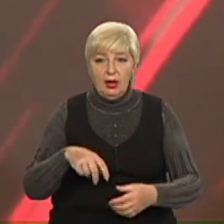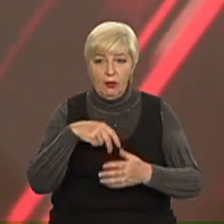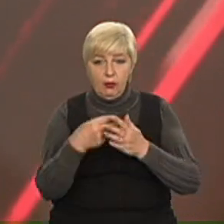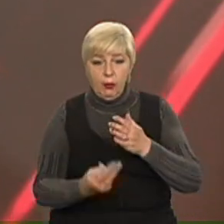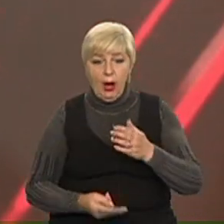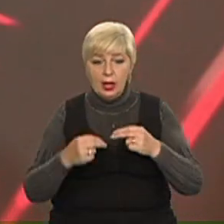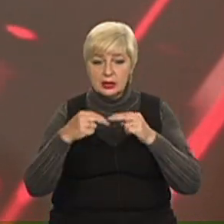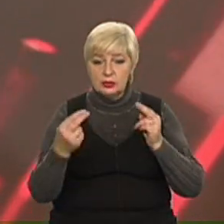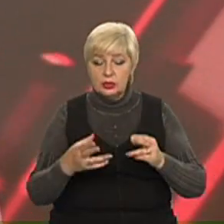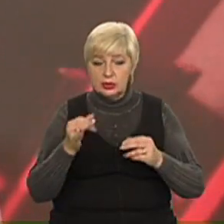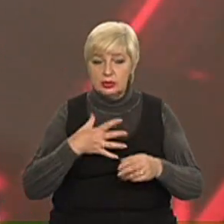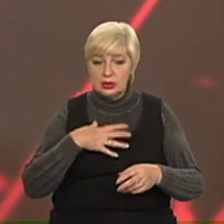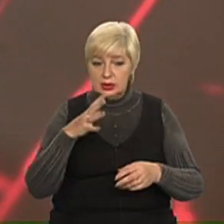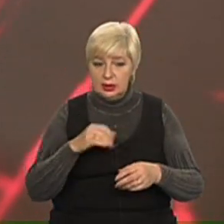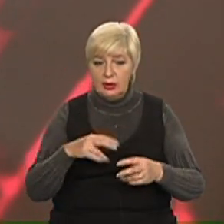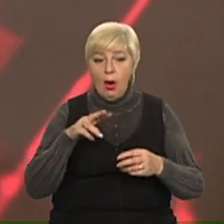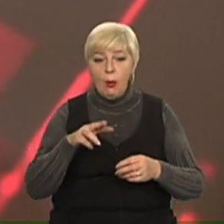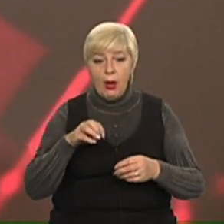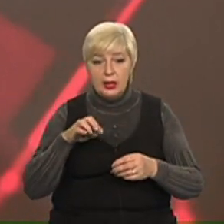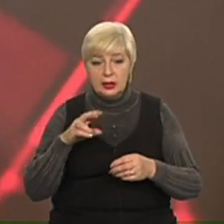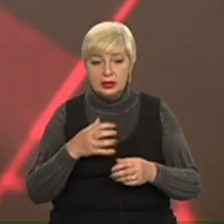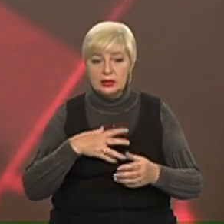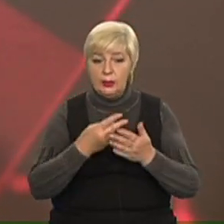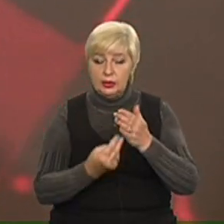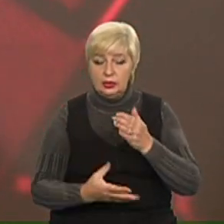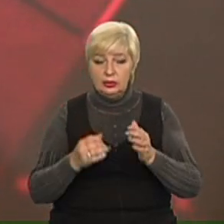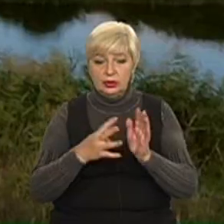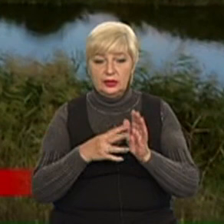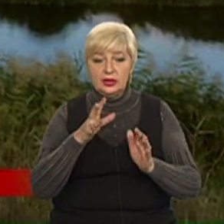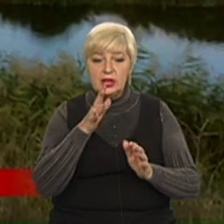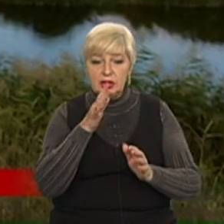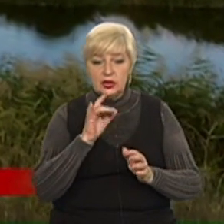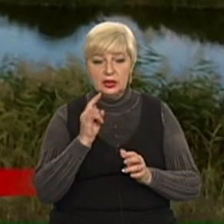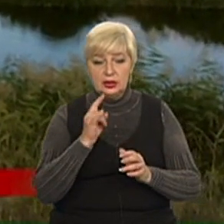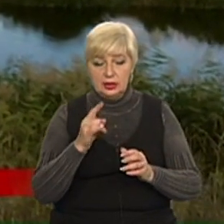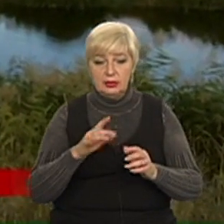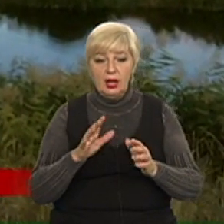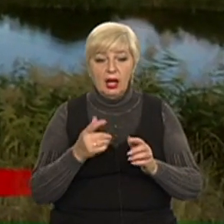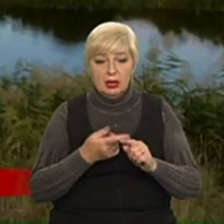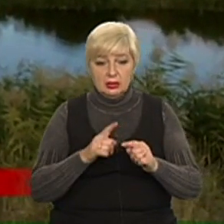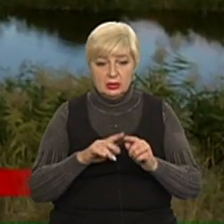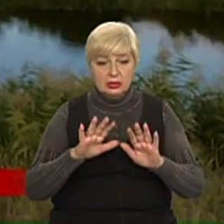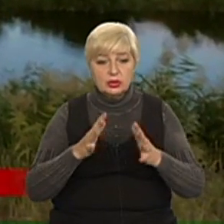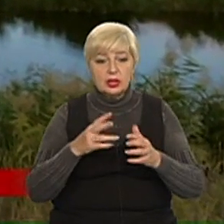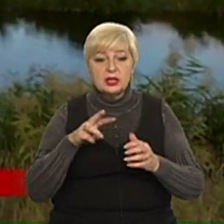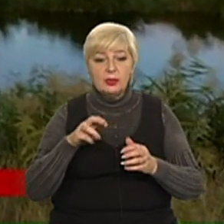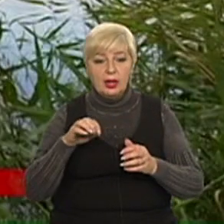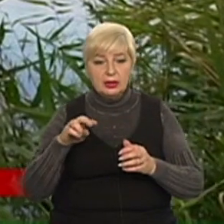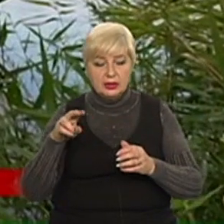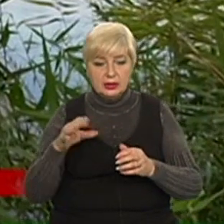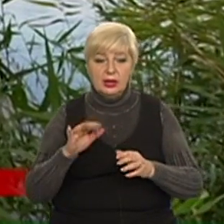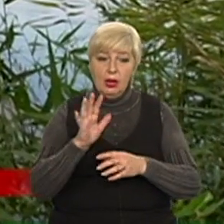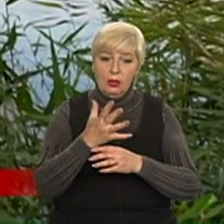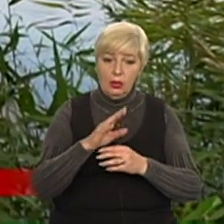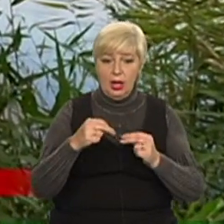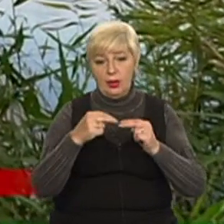Впала з мосту і загинула. У Марганці потонула 9-річна дитина. Інцидент стався поблизу вулиці Залізничної. Дівчинка гуляла на переправі разом